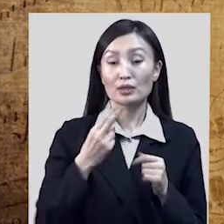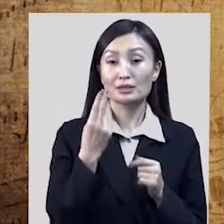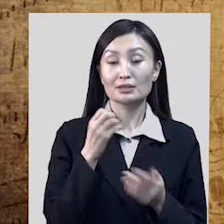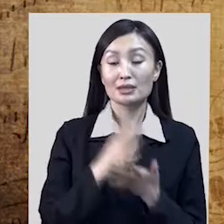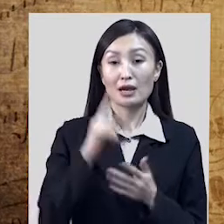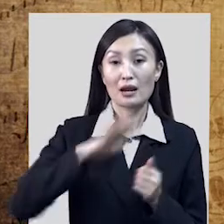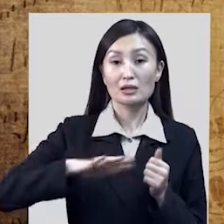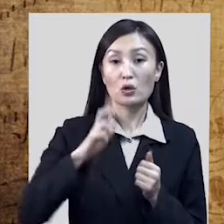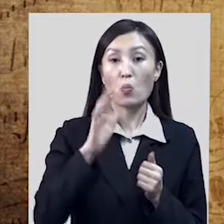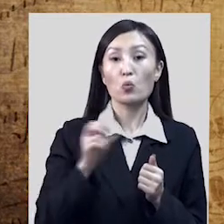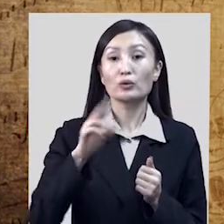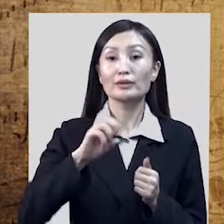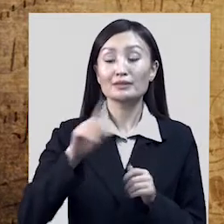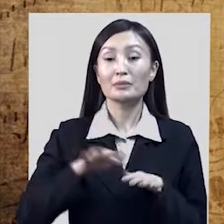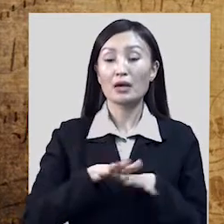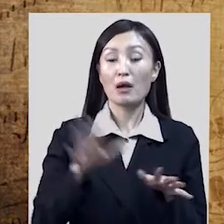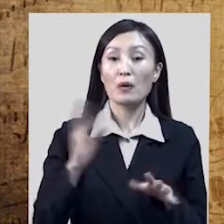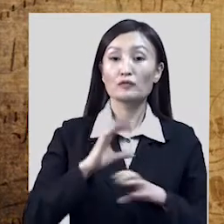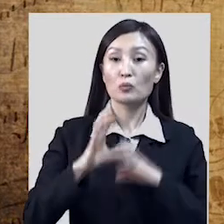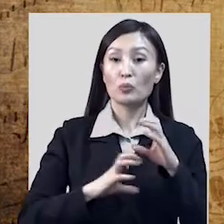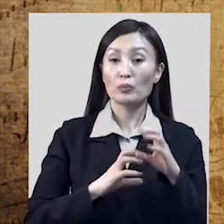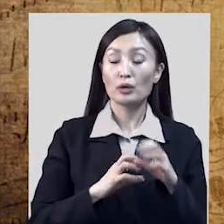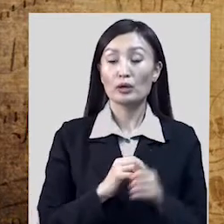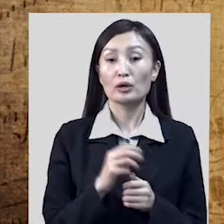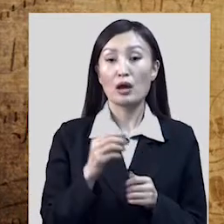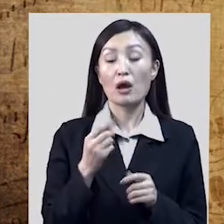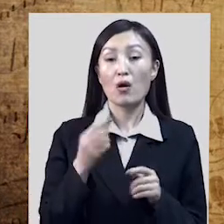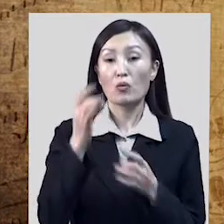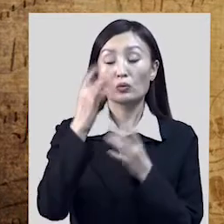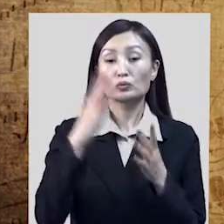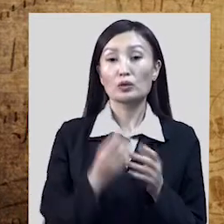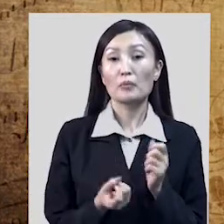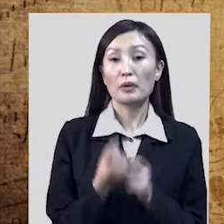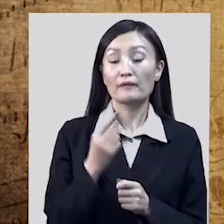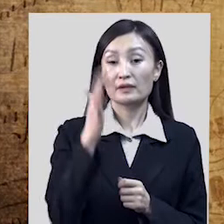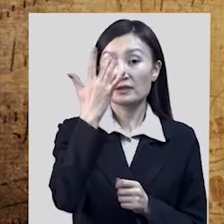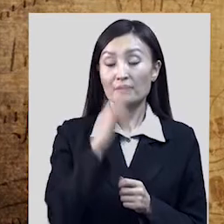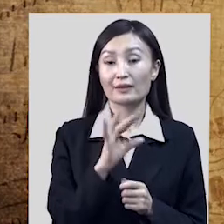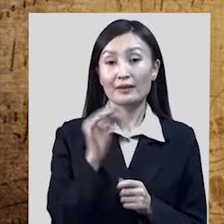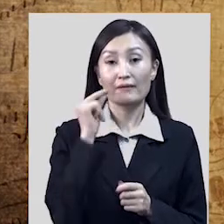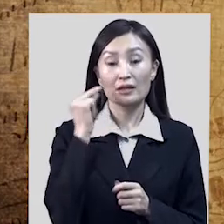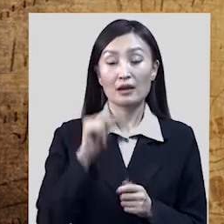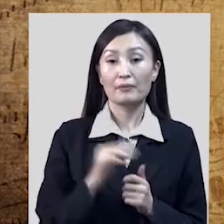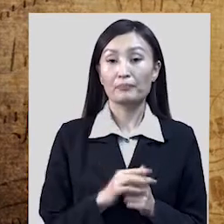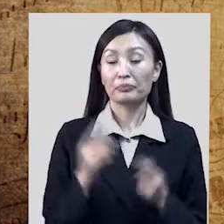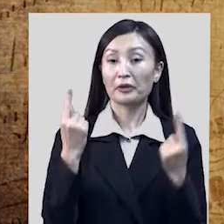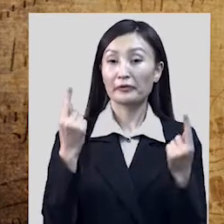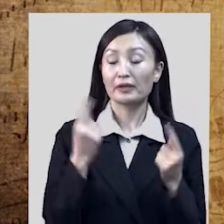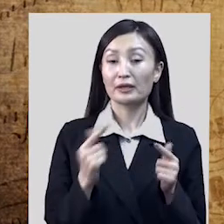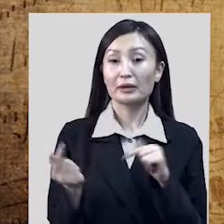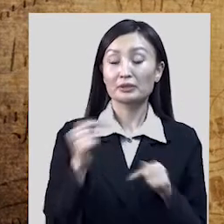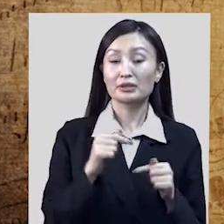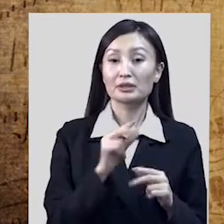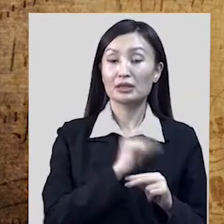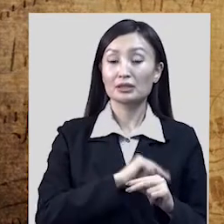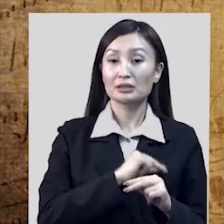буддизм распространился по всему миру а элементы и литической культуры появились в индии и в китае великая посредническая